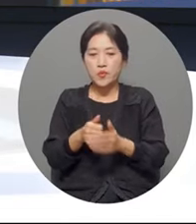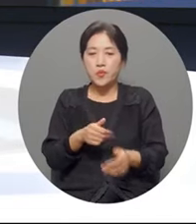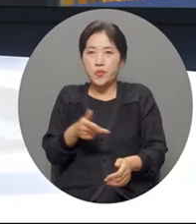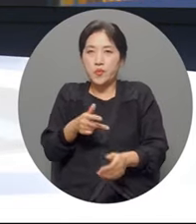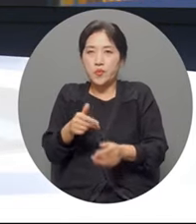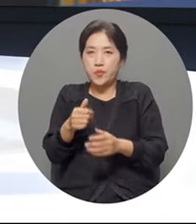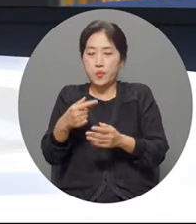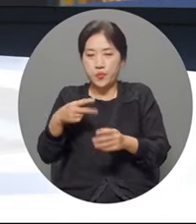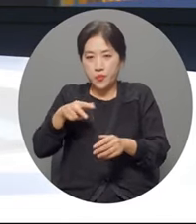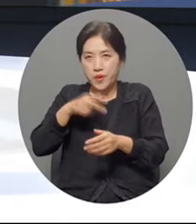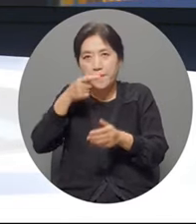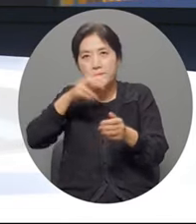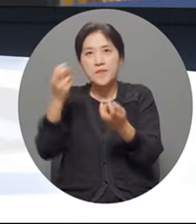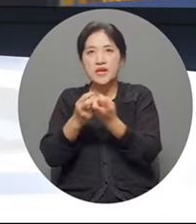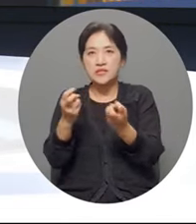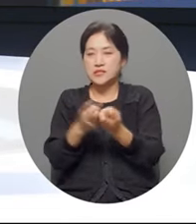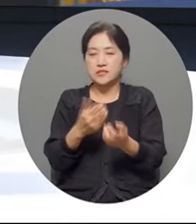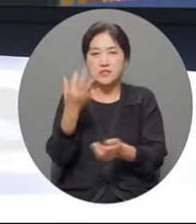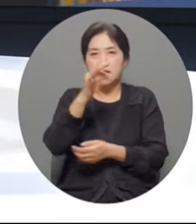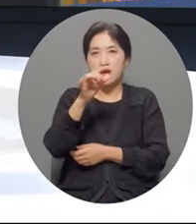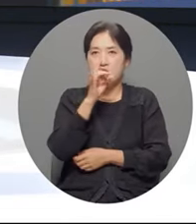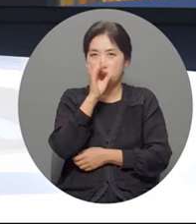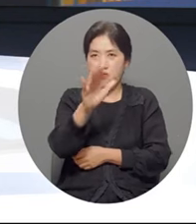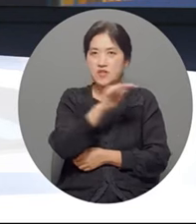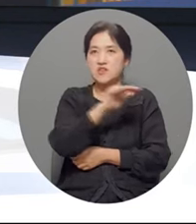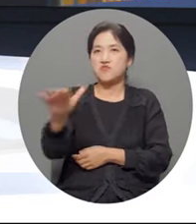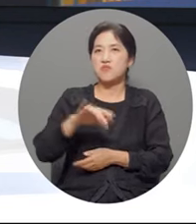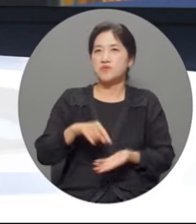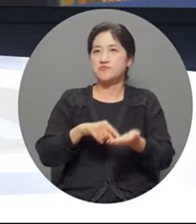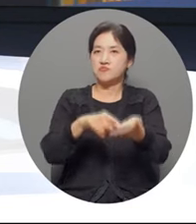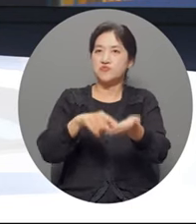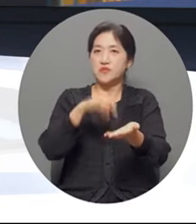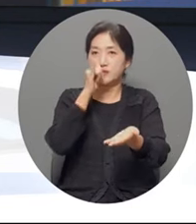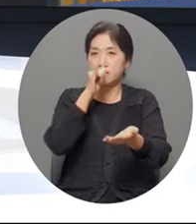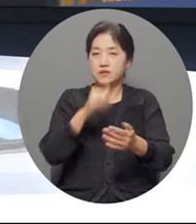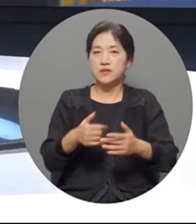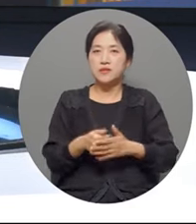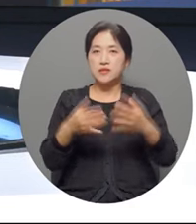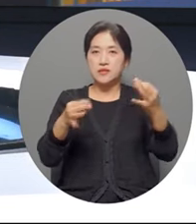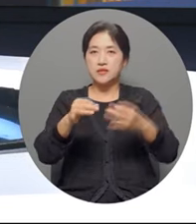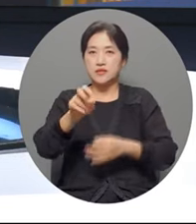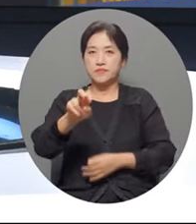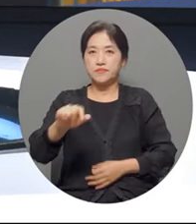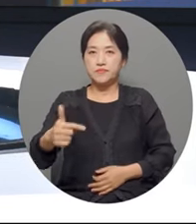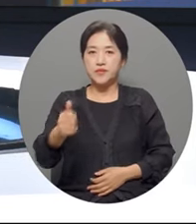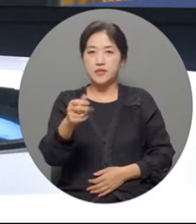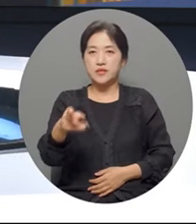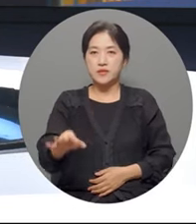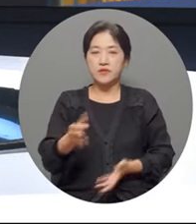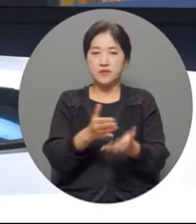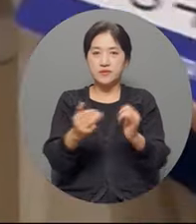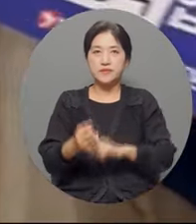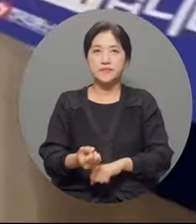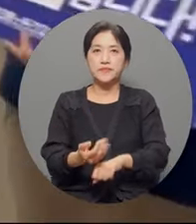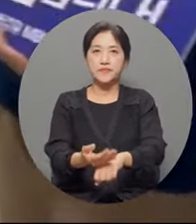없다는 가이드라인 설명만 먼저 제시한 걸로 전해집니다 김민현 기자의 보도입니다